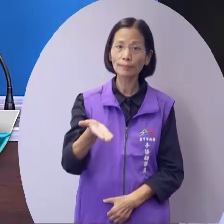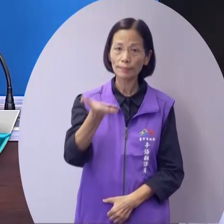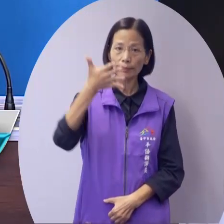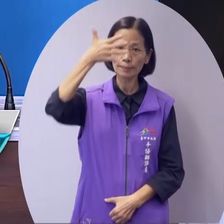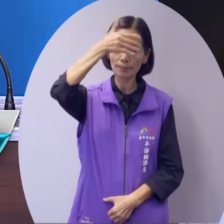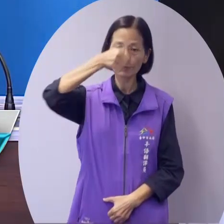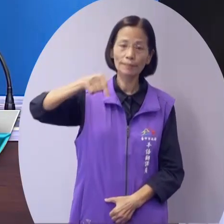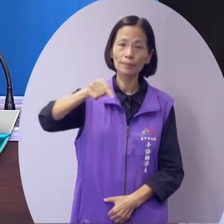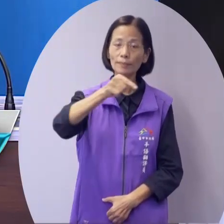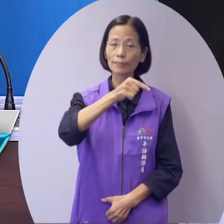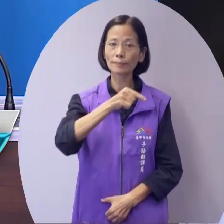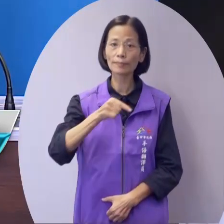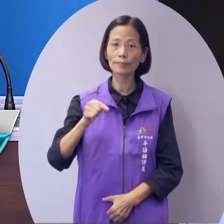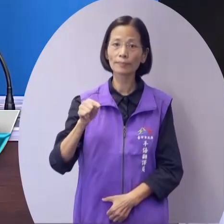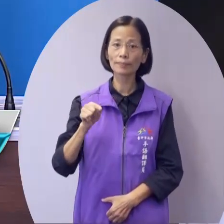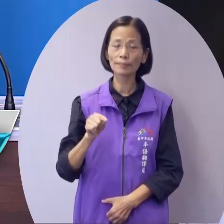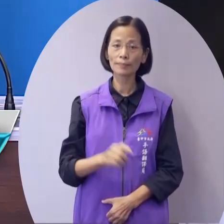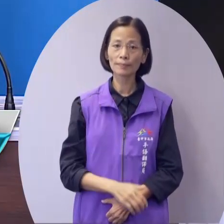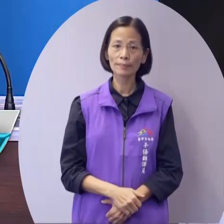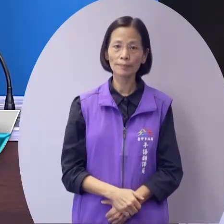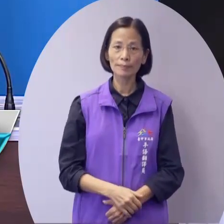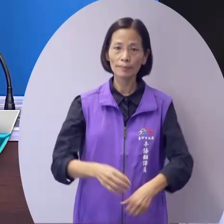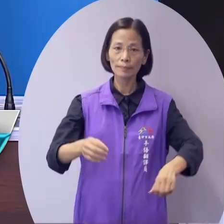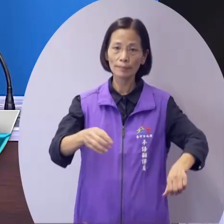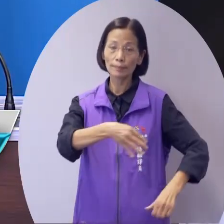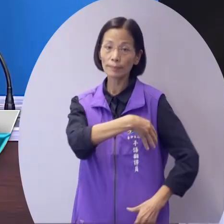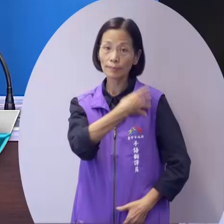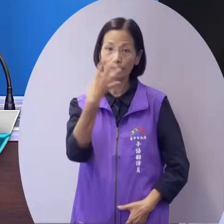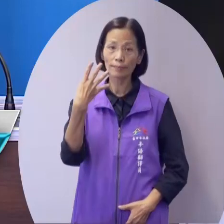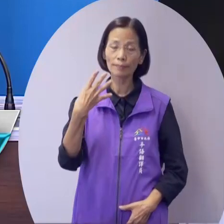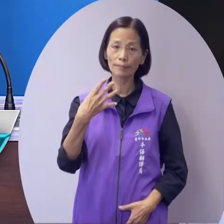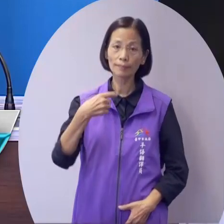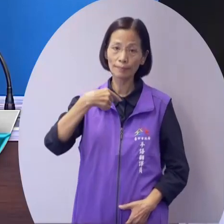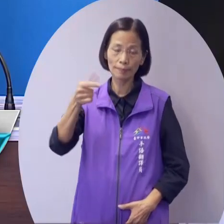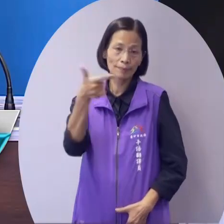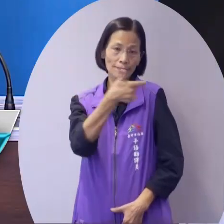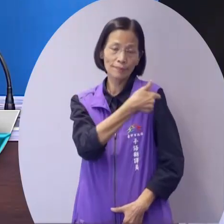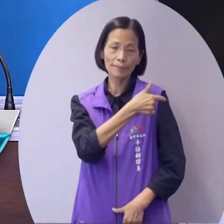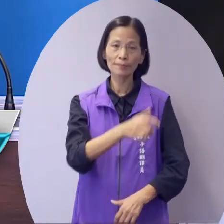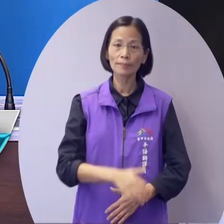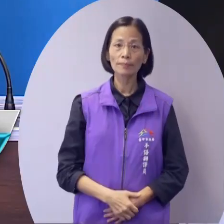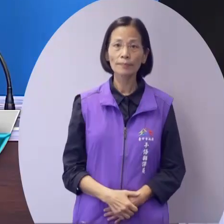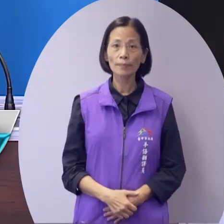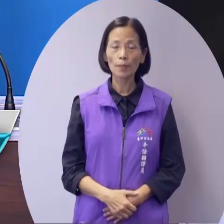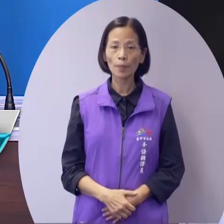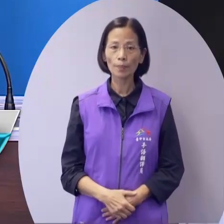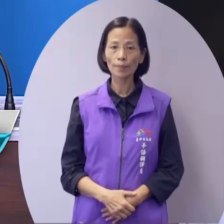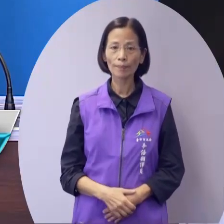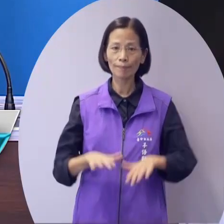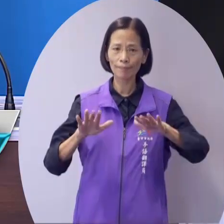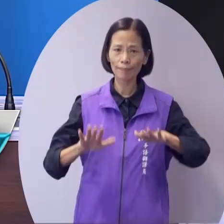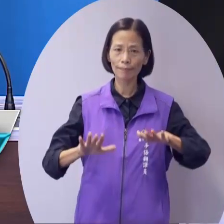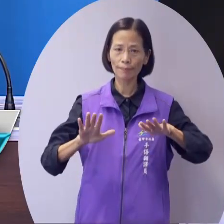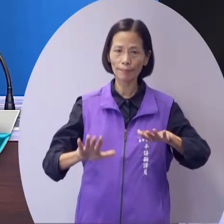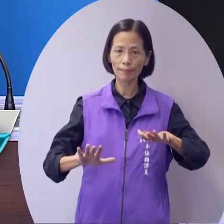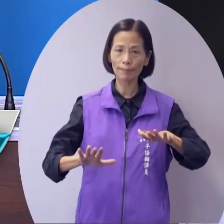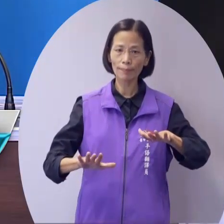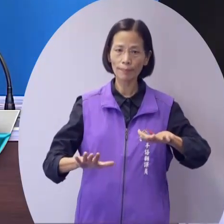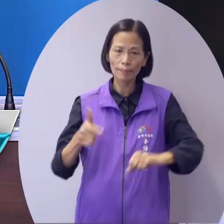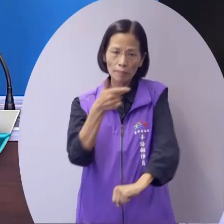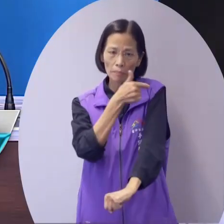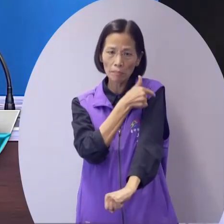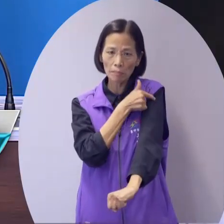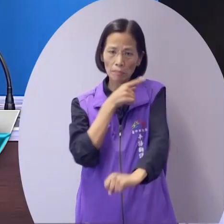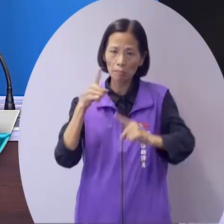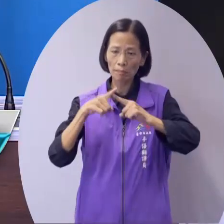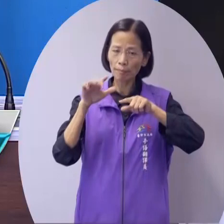龄层的长辈，那预计呢在礼拜四来进行施打，所以这个礼拜呢是我们施打疫苗